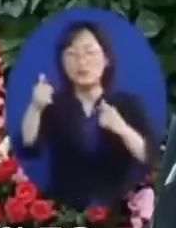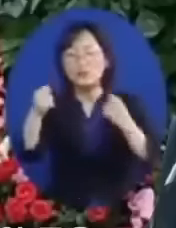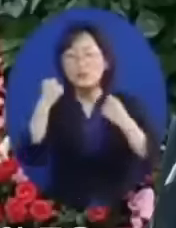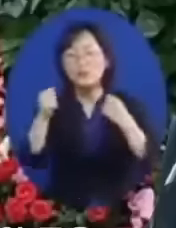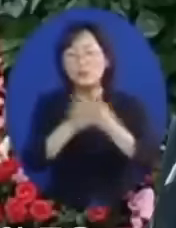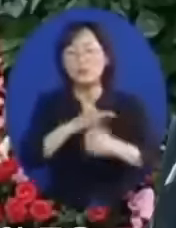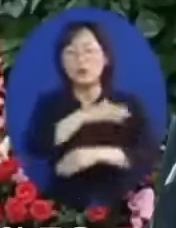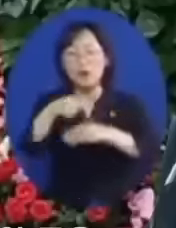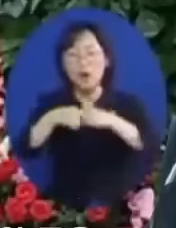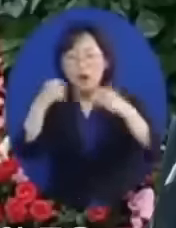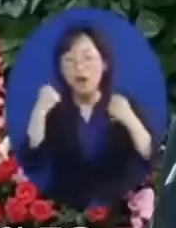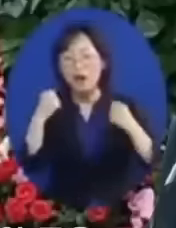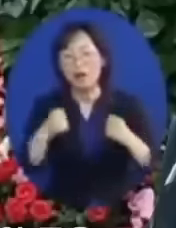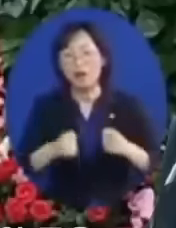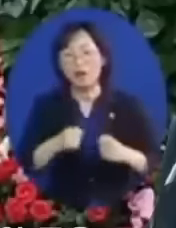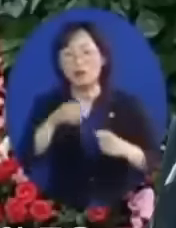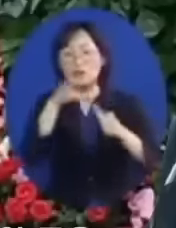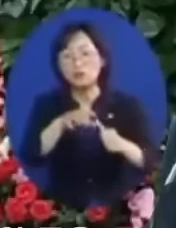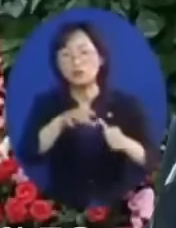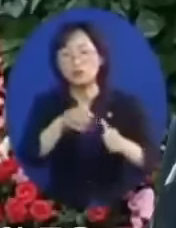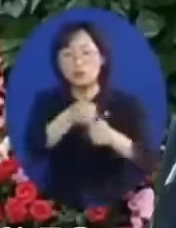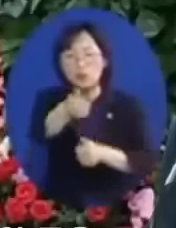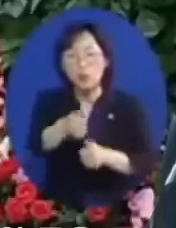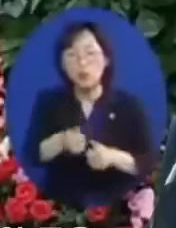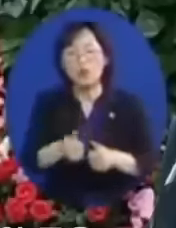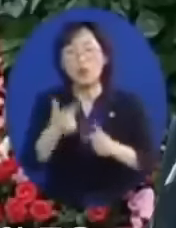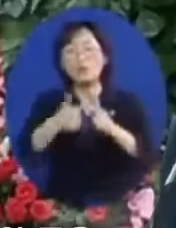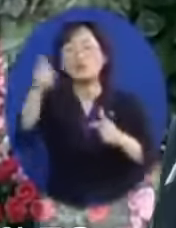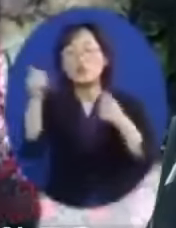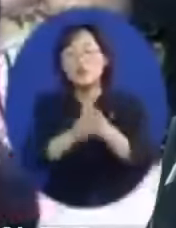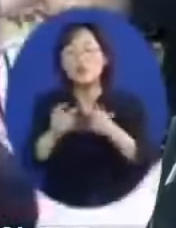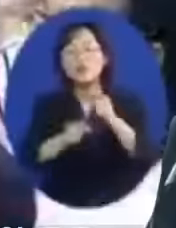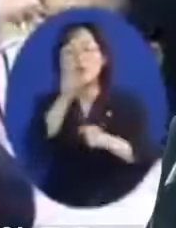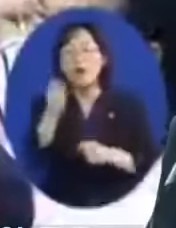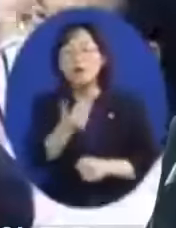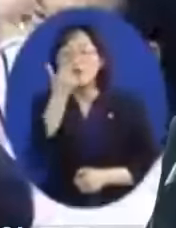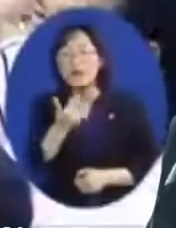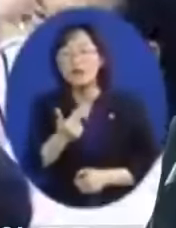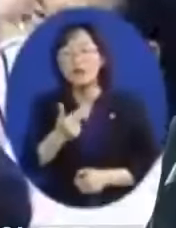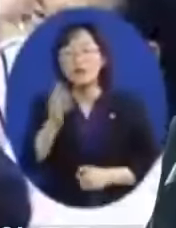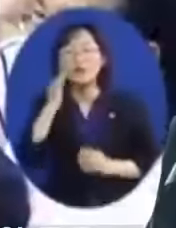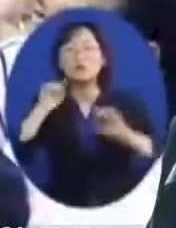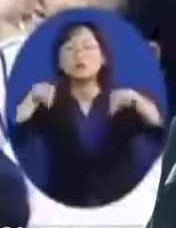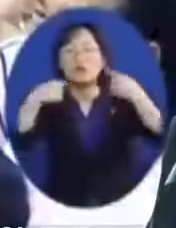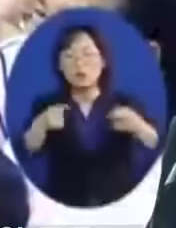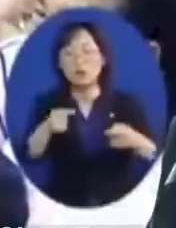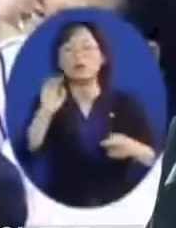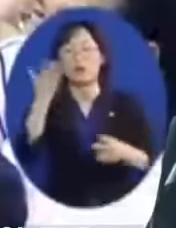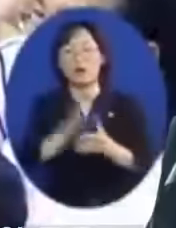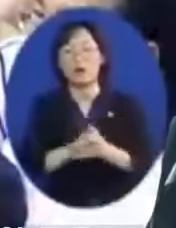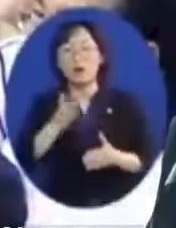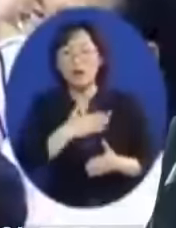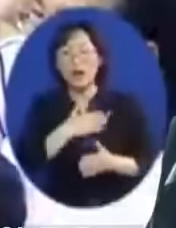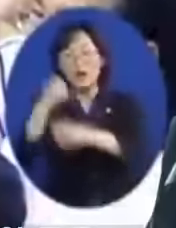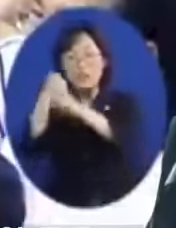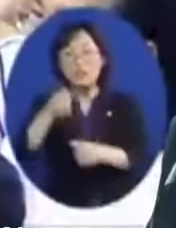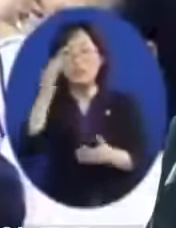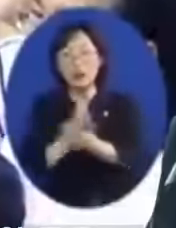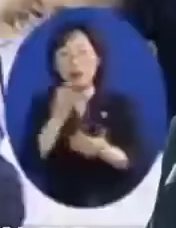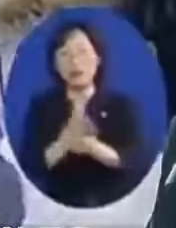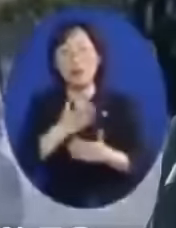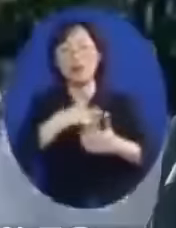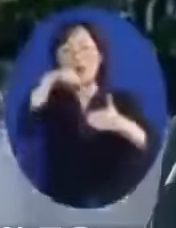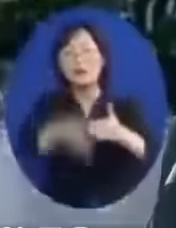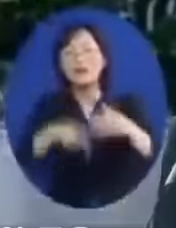살고 예수 힘으로 저주를 이기고 살고 예수 힘으로 영생 천국을 누리게 된다. 나를 의지하지 말고 내 안에